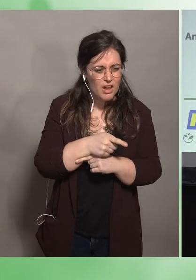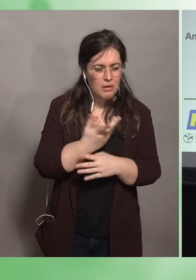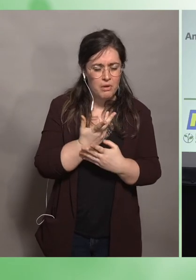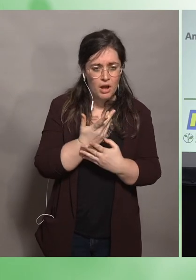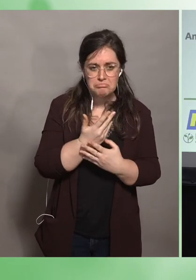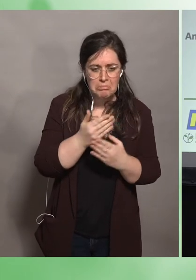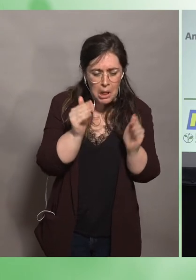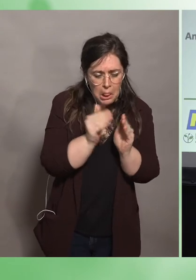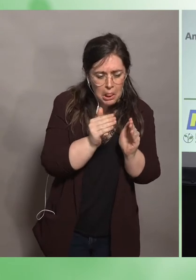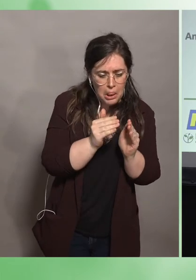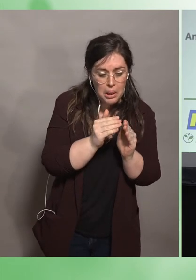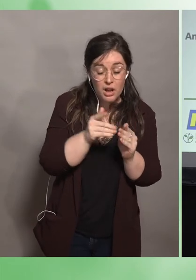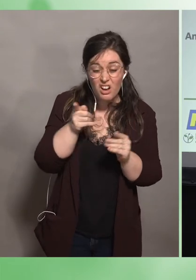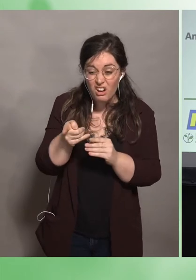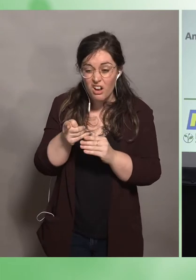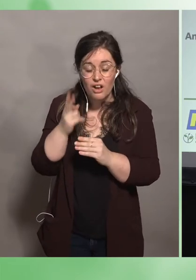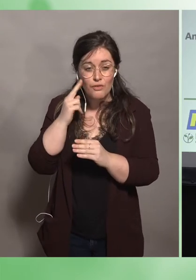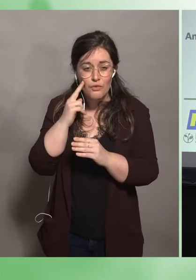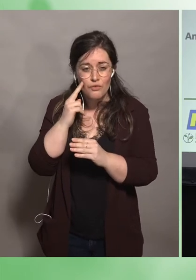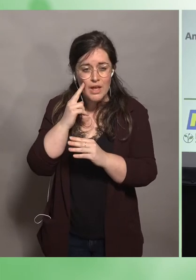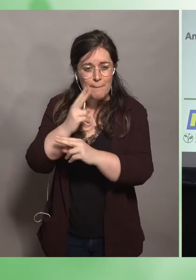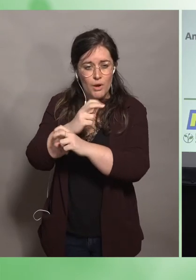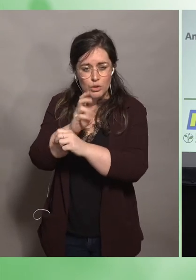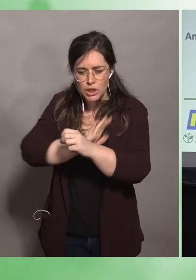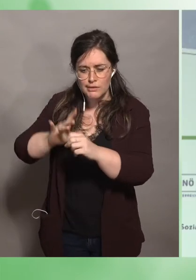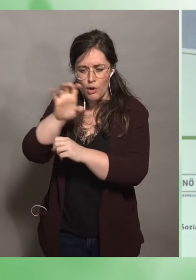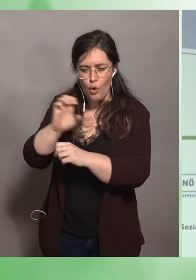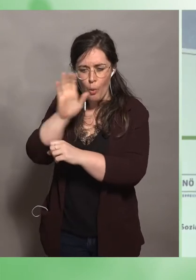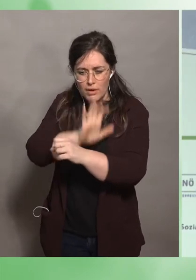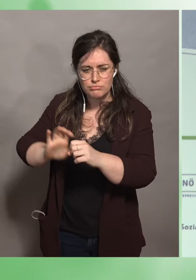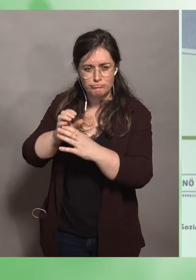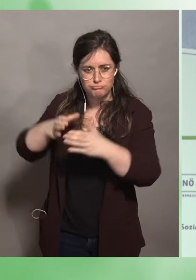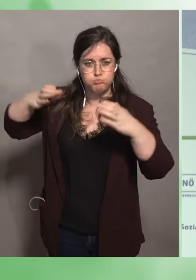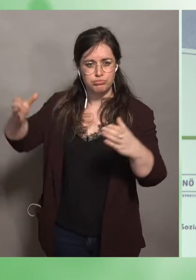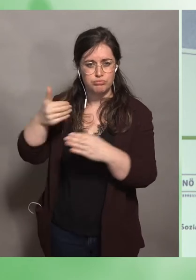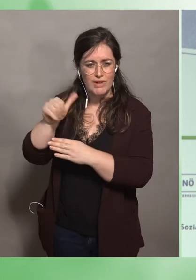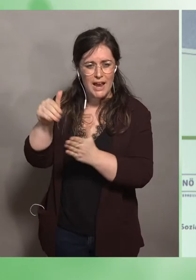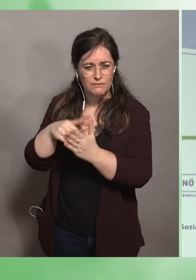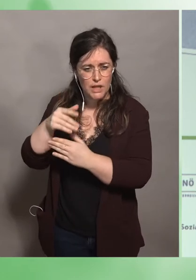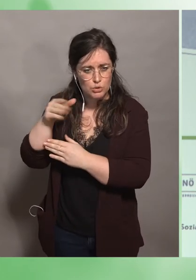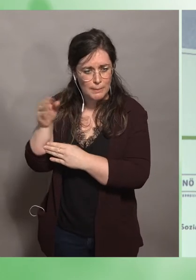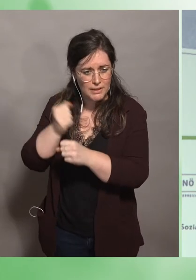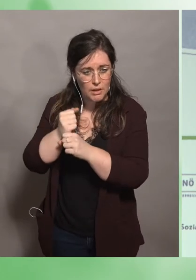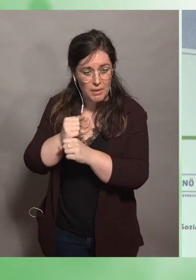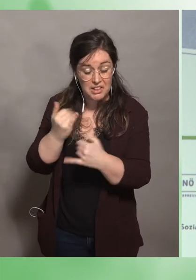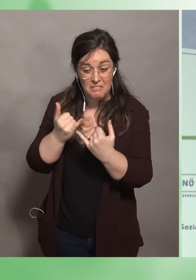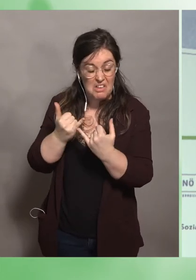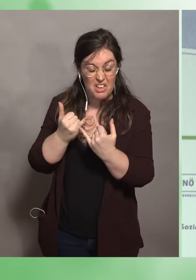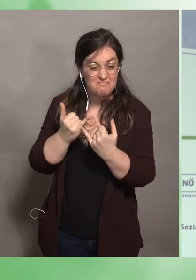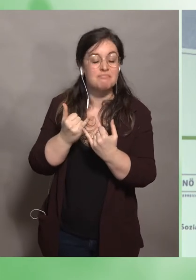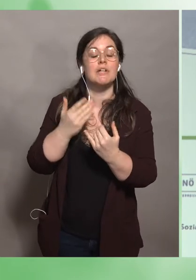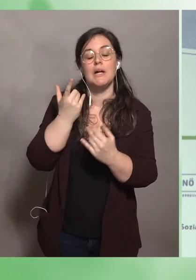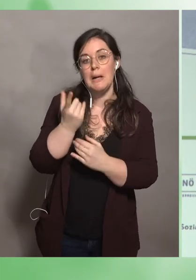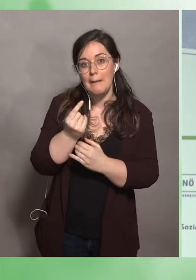11.000 Mitarbeiterinnen und Mitarbeitern in ganz Europa. Und doch hat es funktioniert und man hat es geschafft, so viele Menschen zu beschäftigen. Das